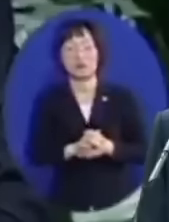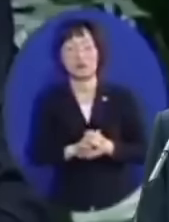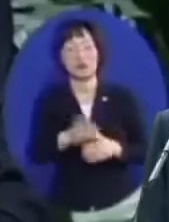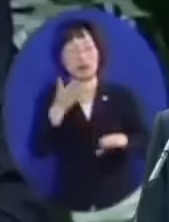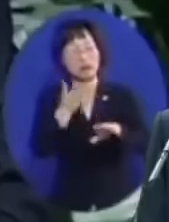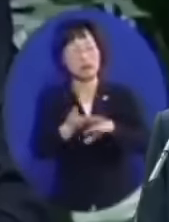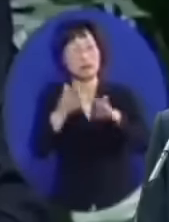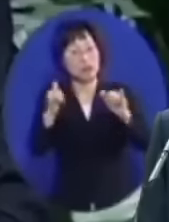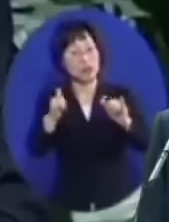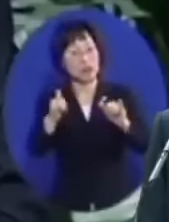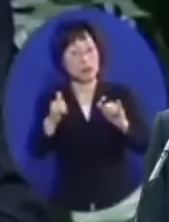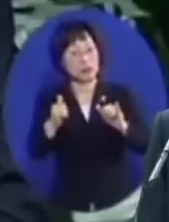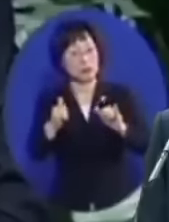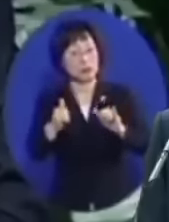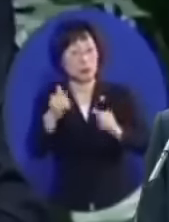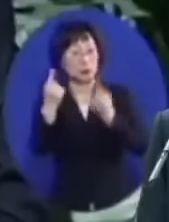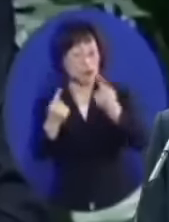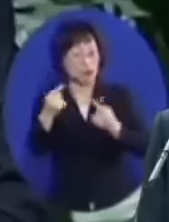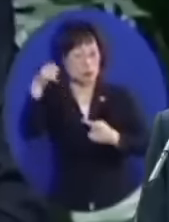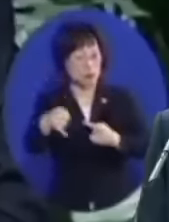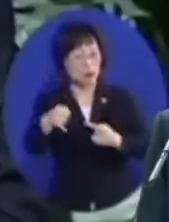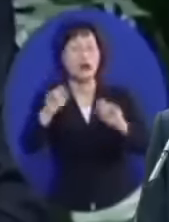다른 사람보다 못된 것은 아닙니다.